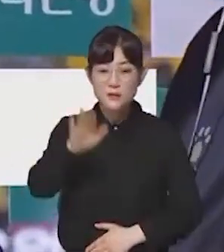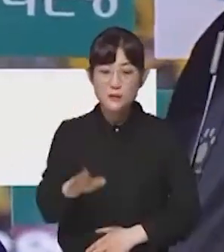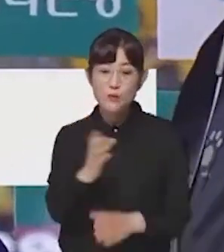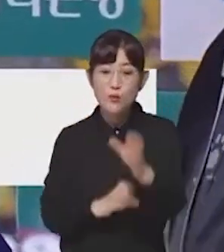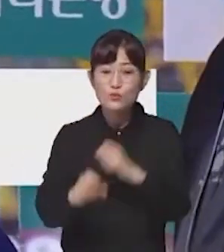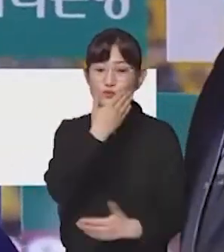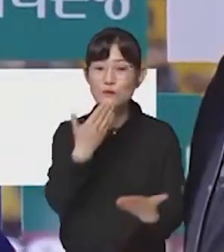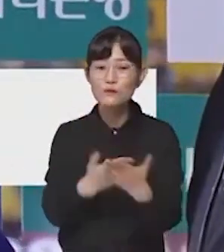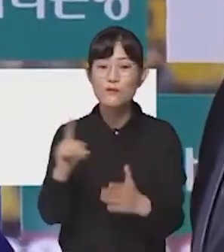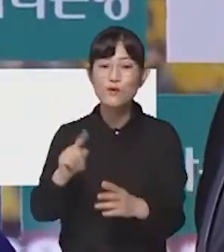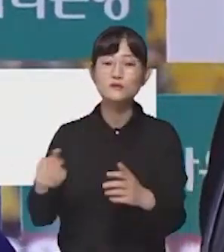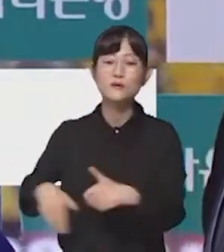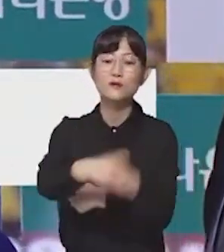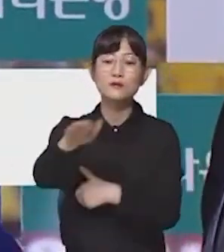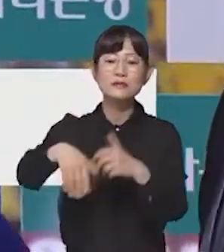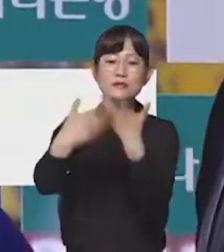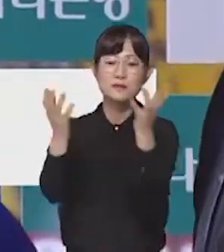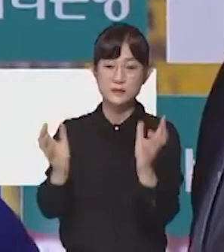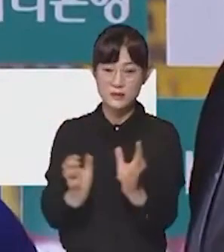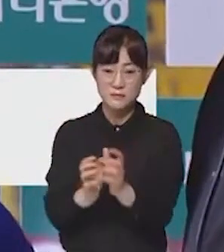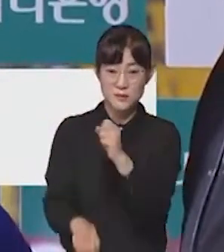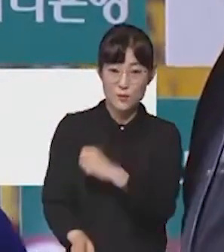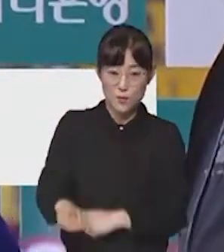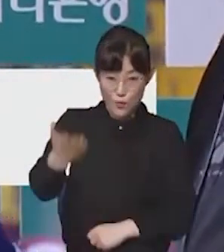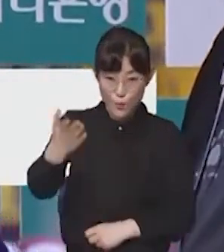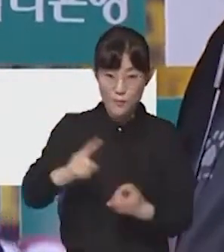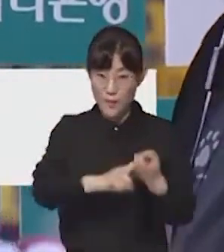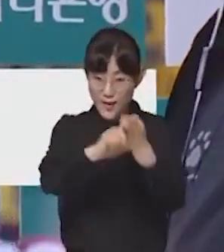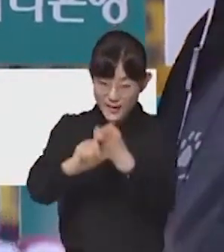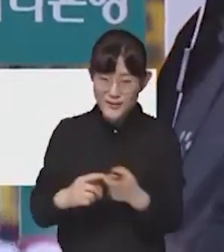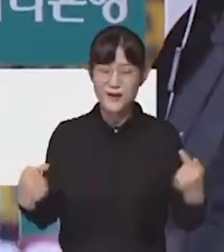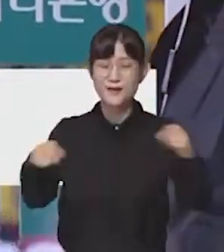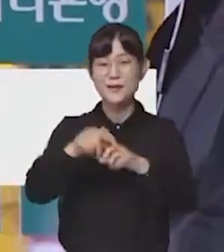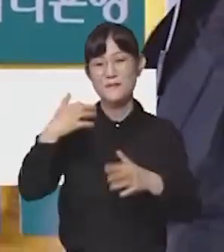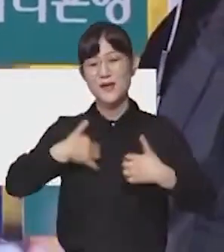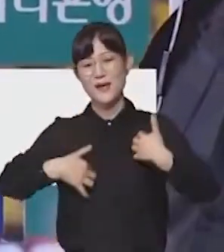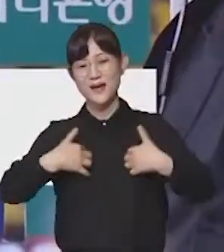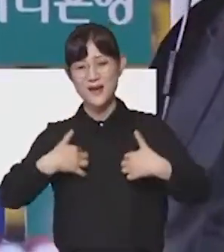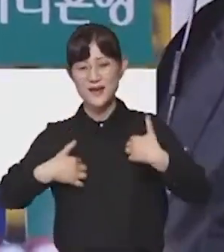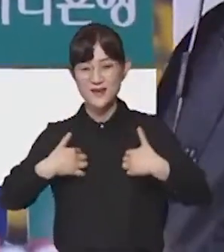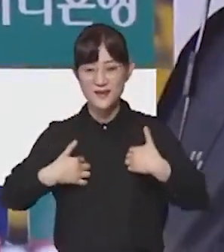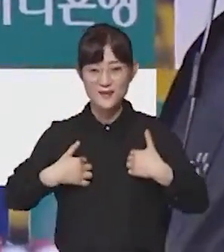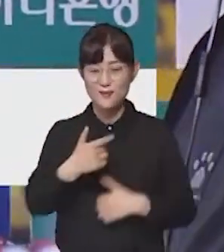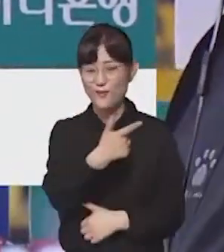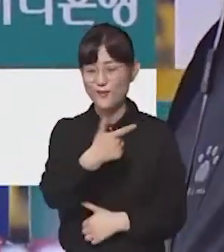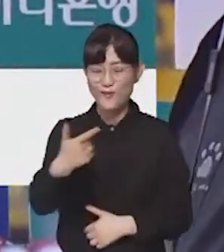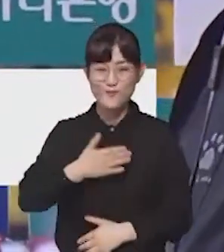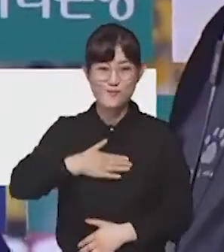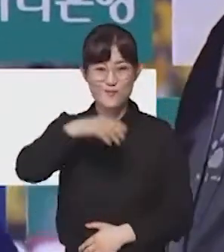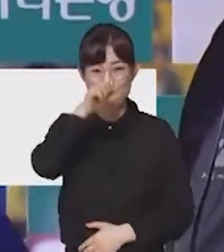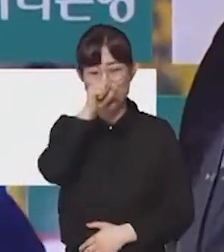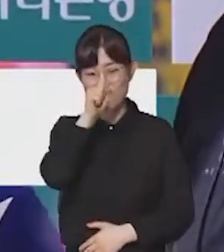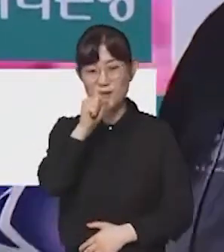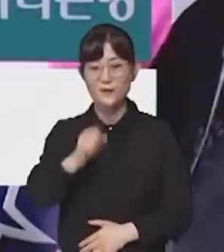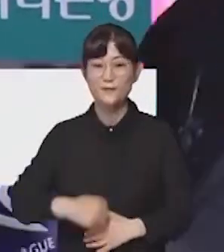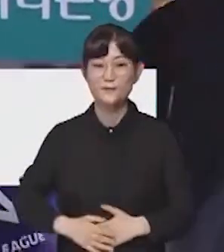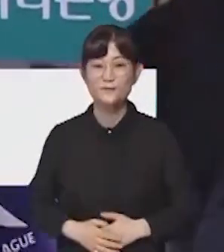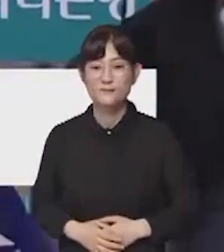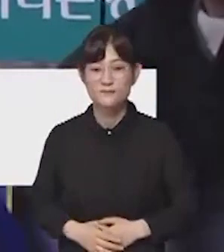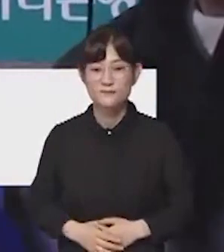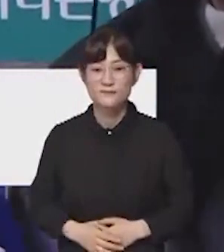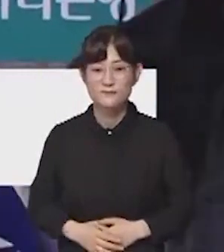coração eu tô mais feliz porque o time ganhou. Claro, tô muito feliz com o feito pessoal, mas o mais importante para mim é ver meus companheiros felizes, o staff